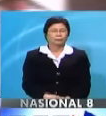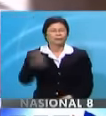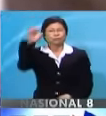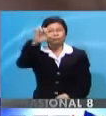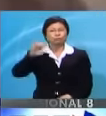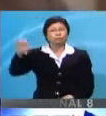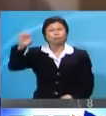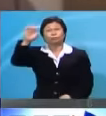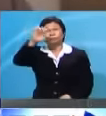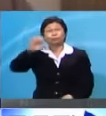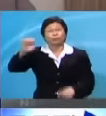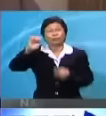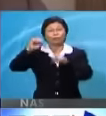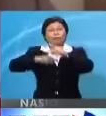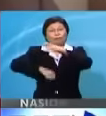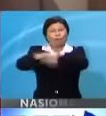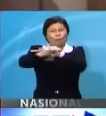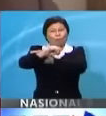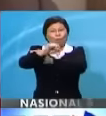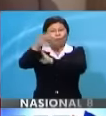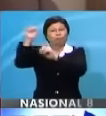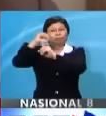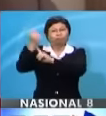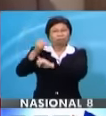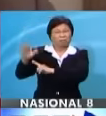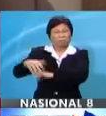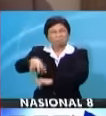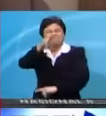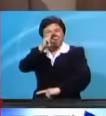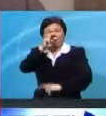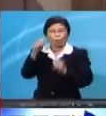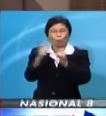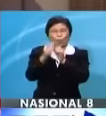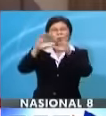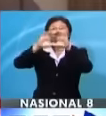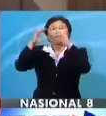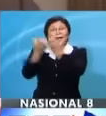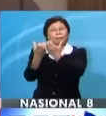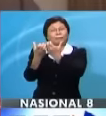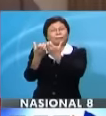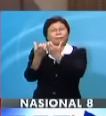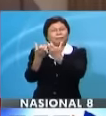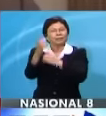football associations, they've been very tough on the clubs,